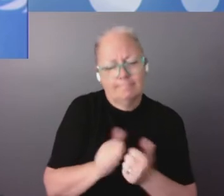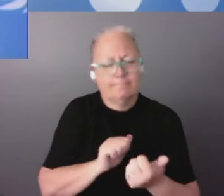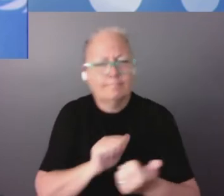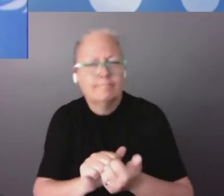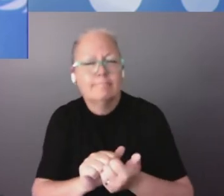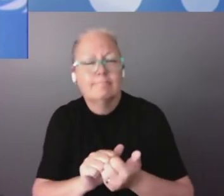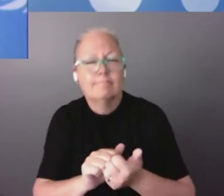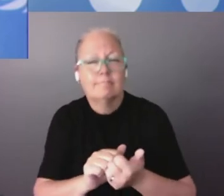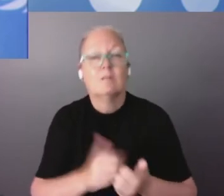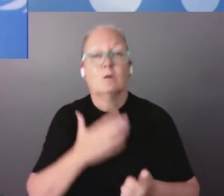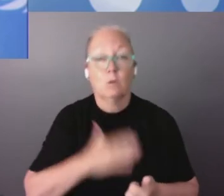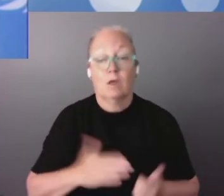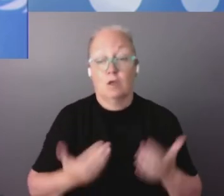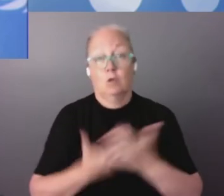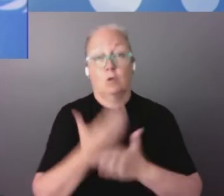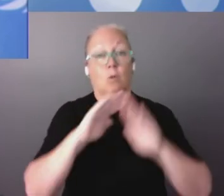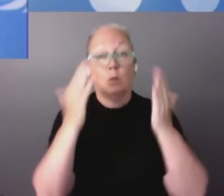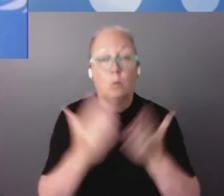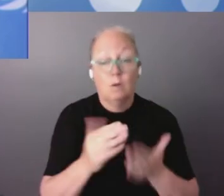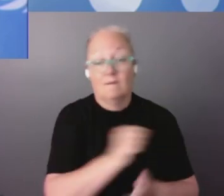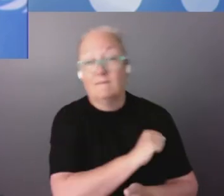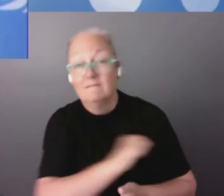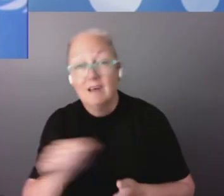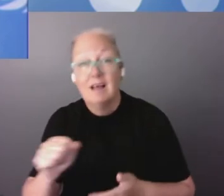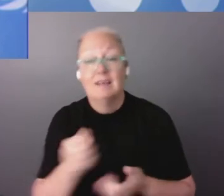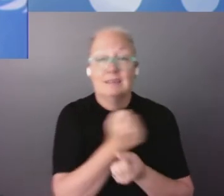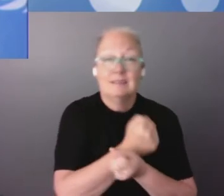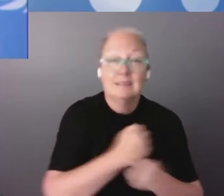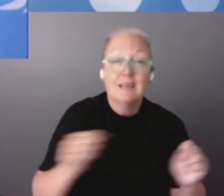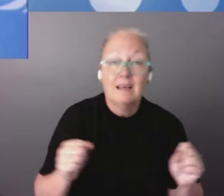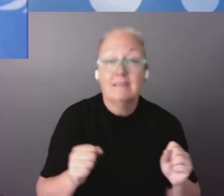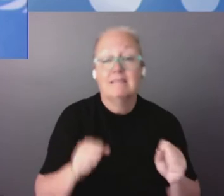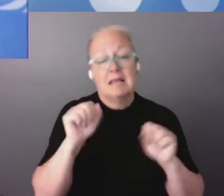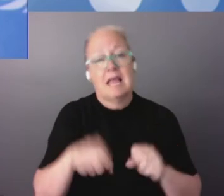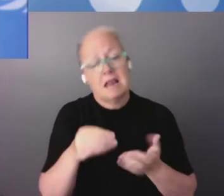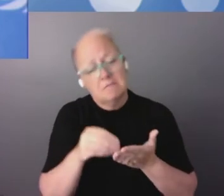la leçon que nous avons prise pendant, la pandémie